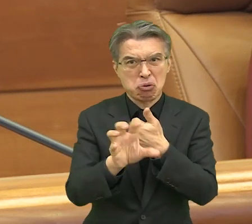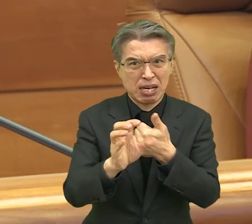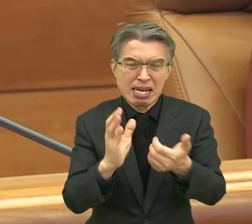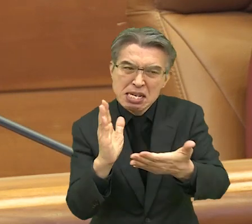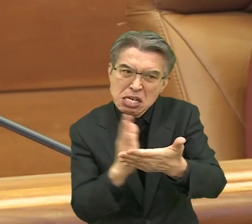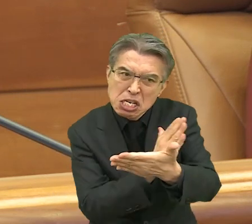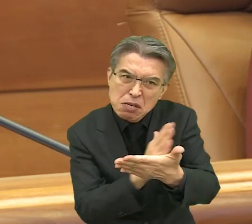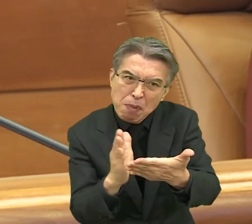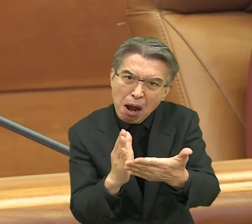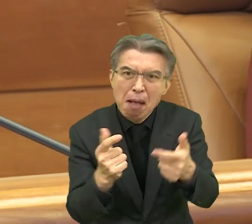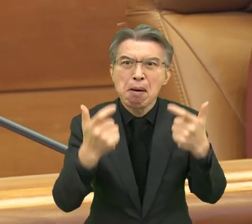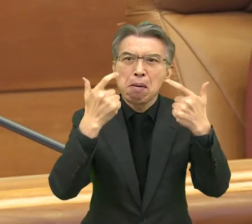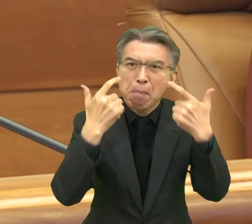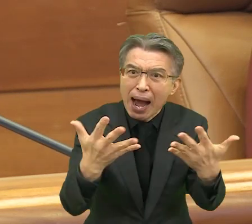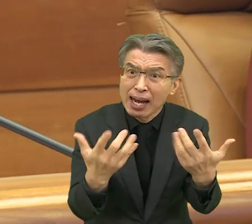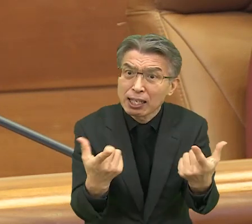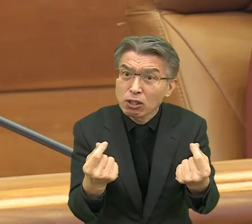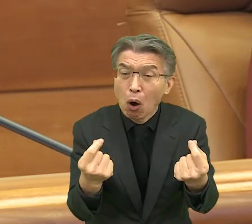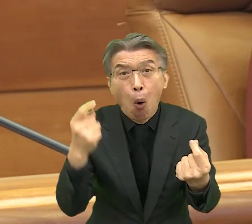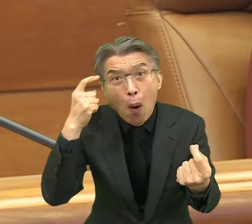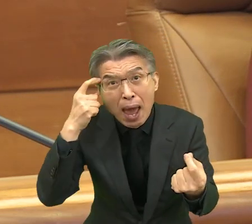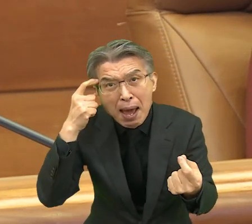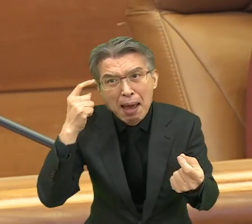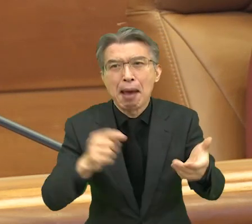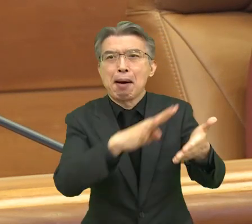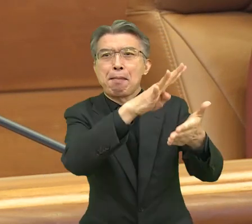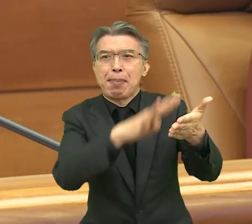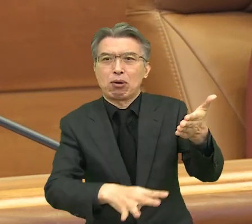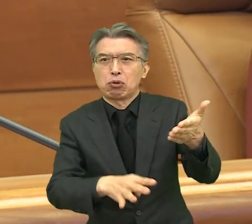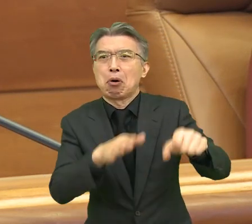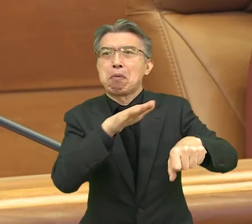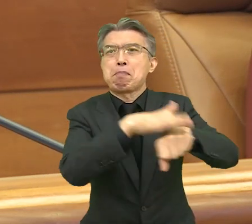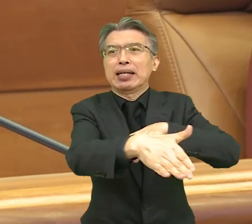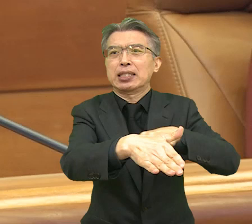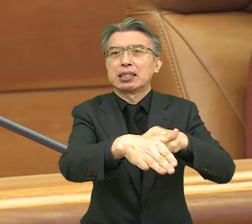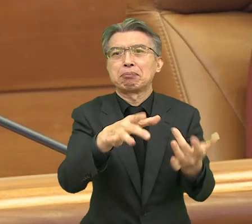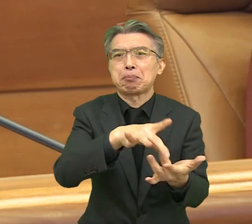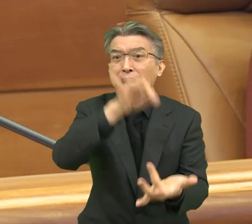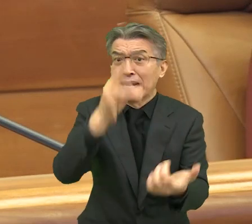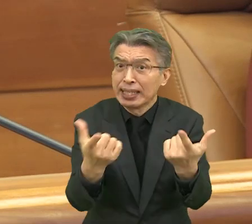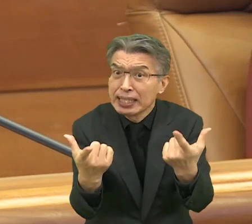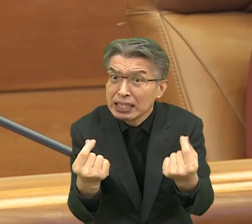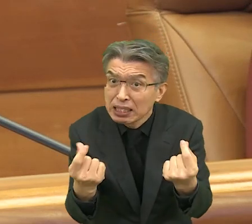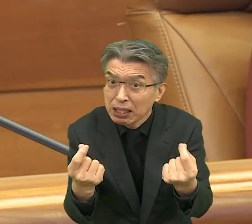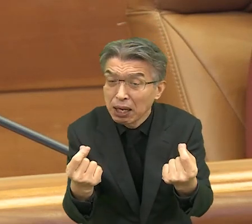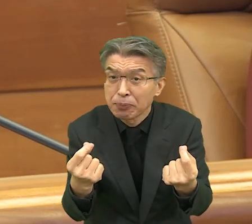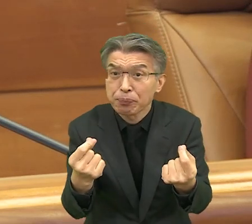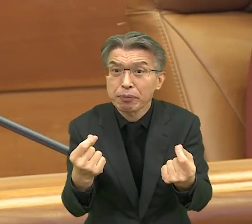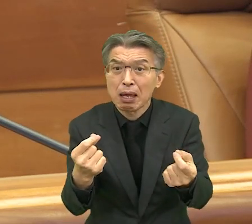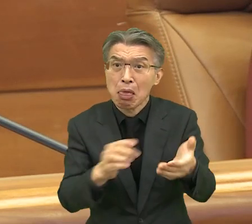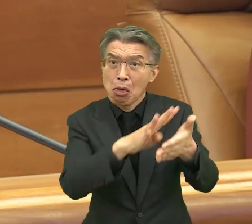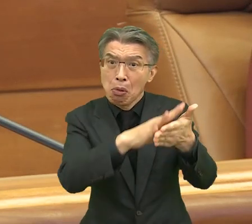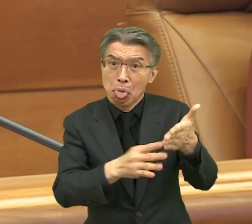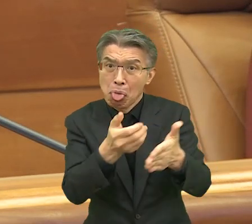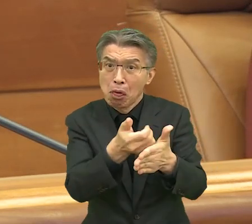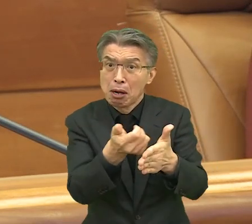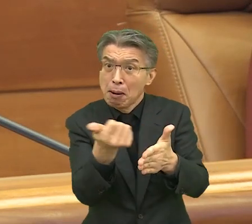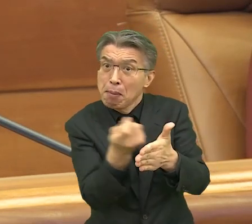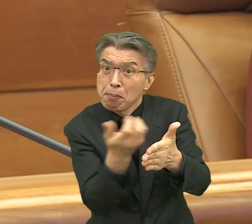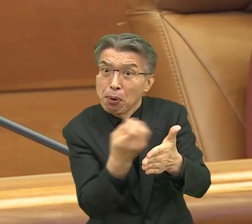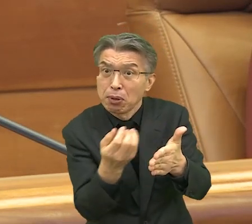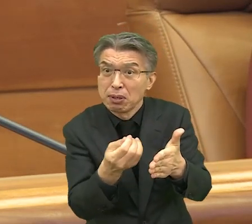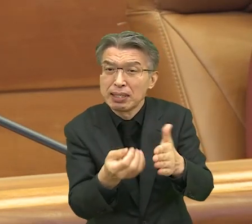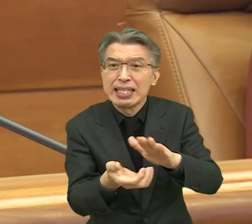식별이 보다 정확하고 용이한 바코드 방식의 일련 번호 제도가 채택되었습니다. 일련 번호를